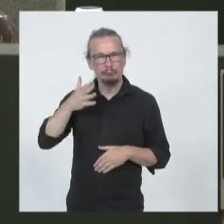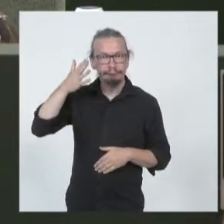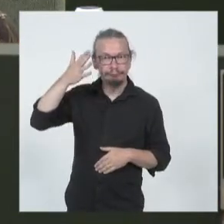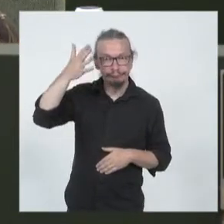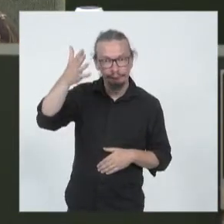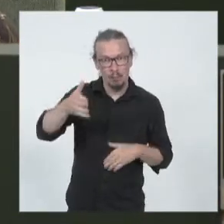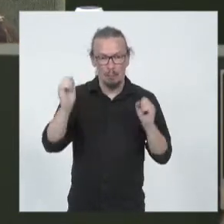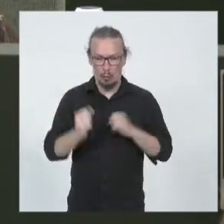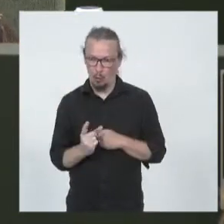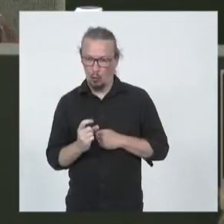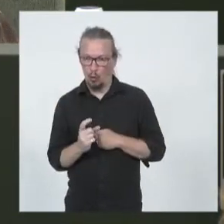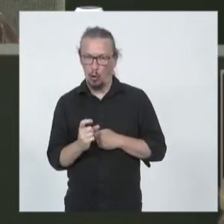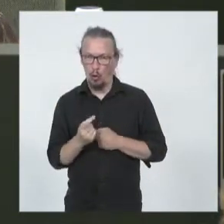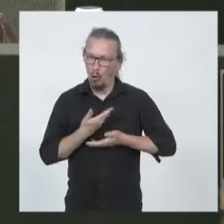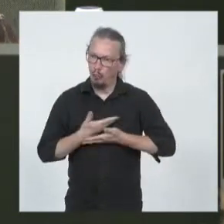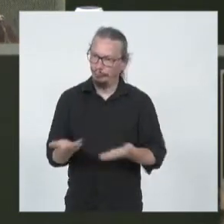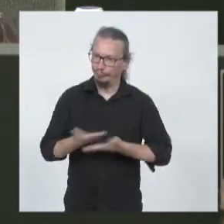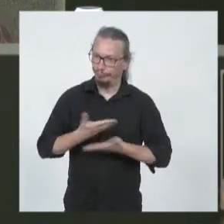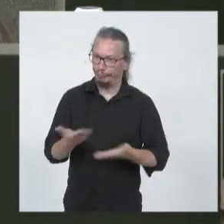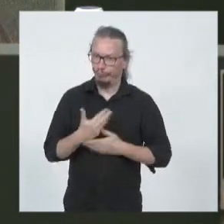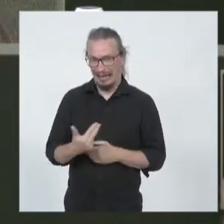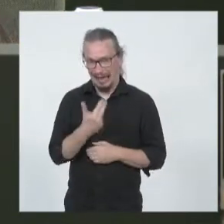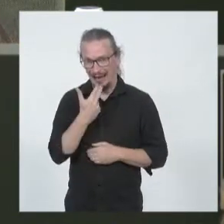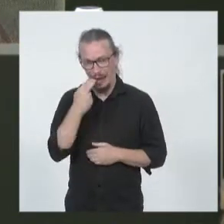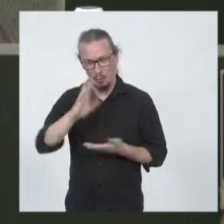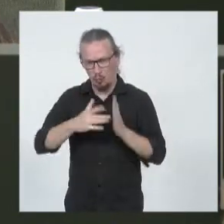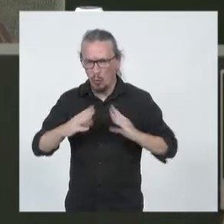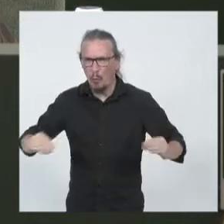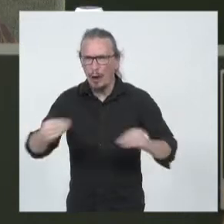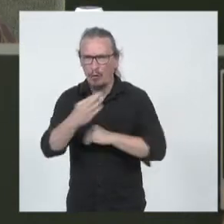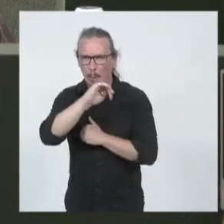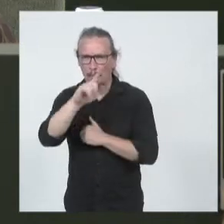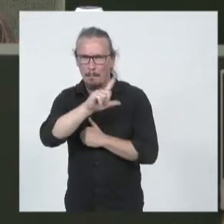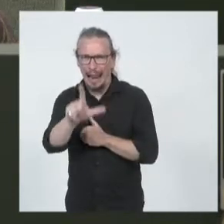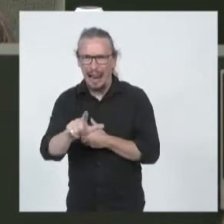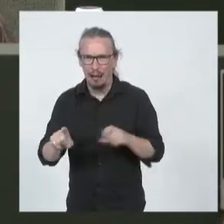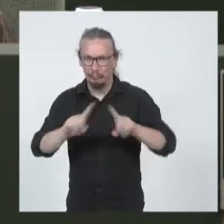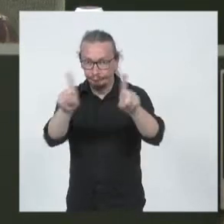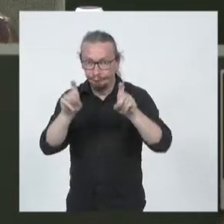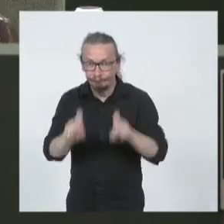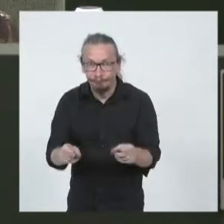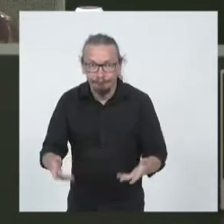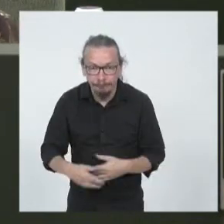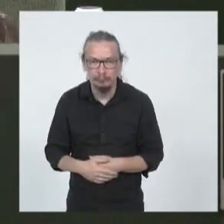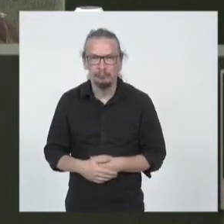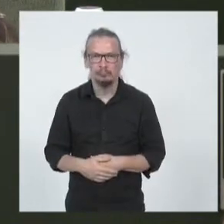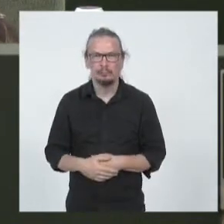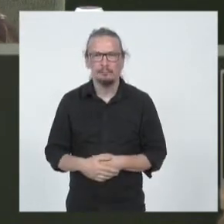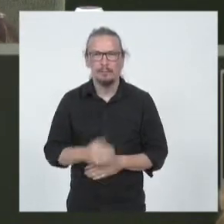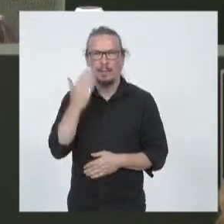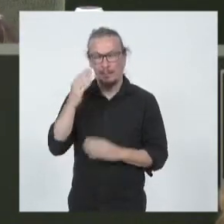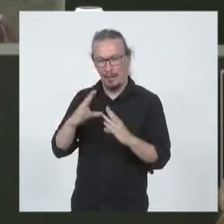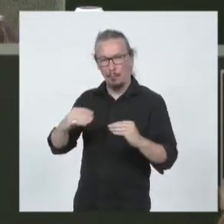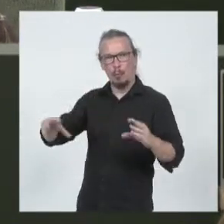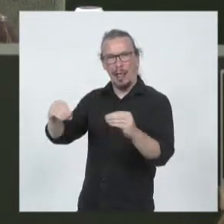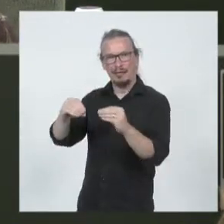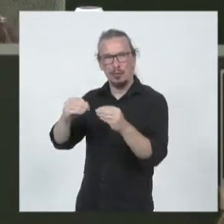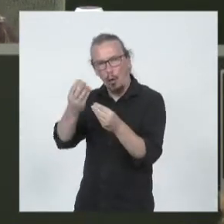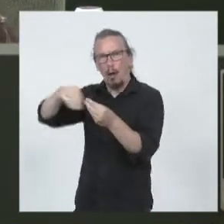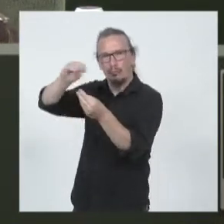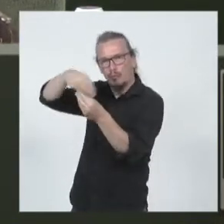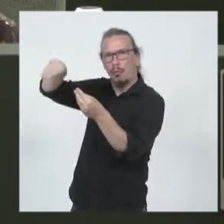de fournir de l'eau et de l'eau de qualité à l'ensemble de la population métropolitaine? Qui plus est, si cette population compte 115